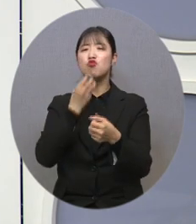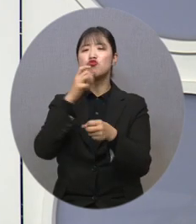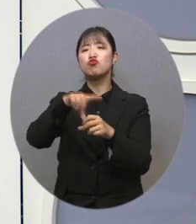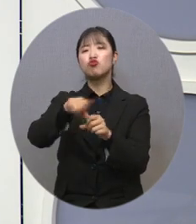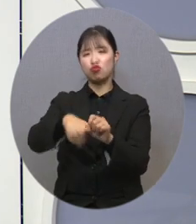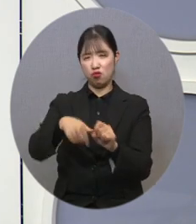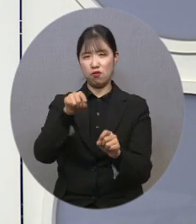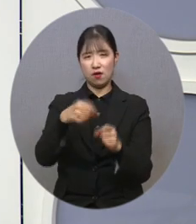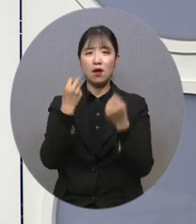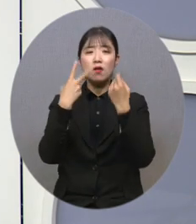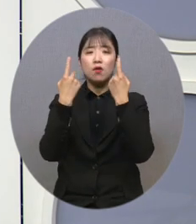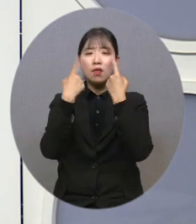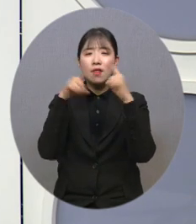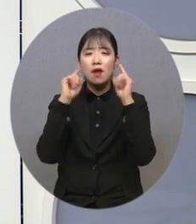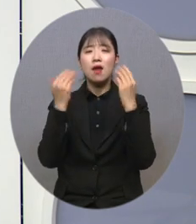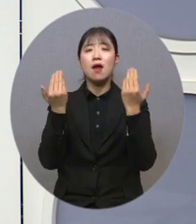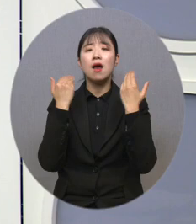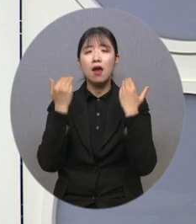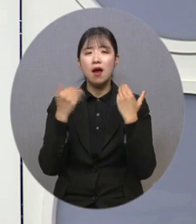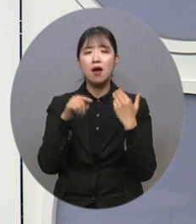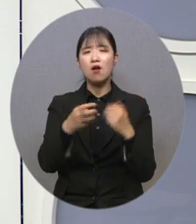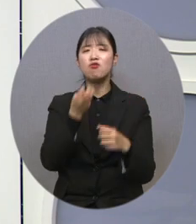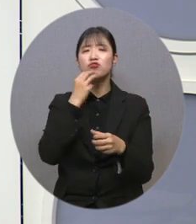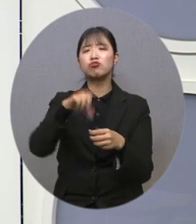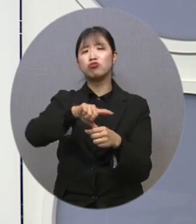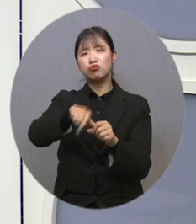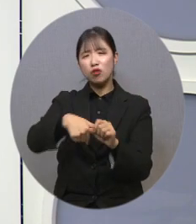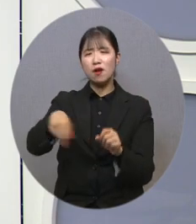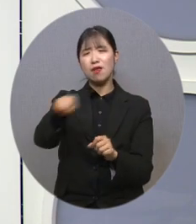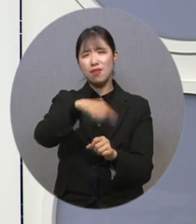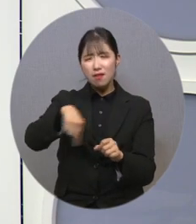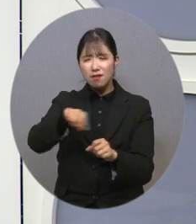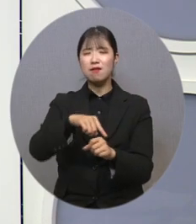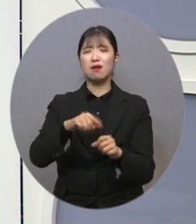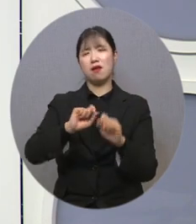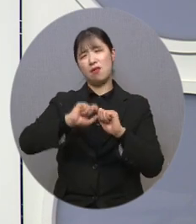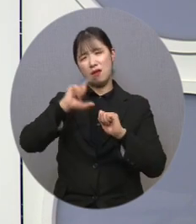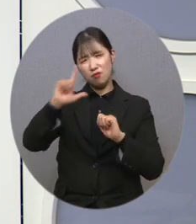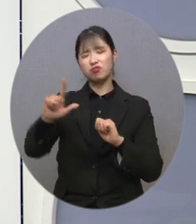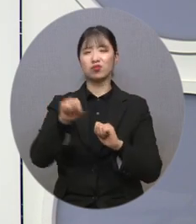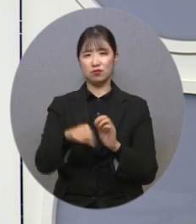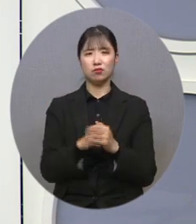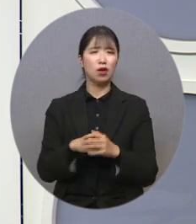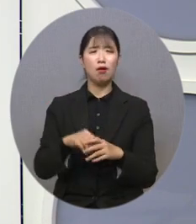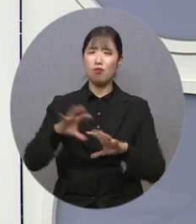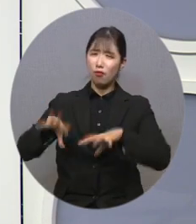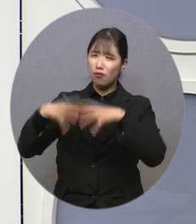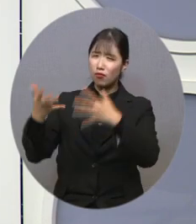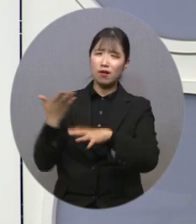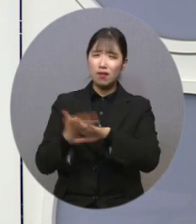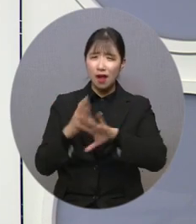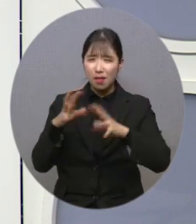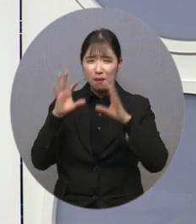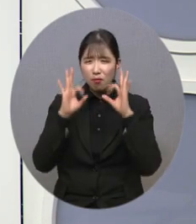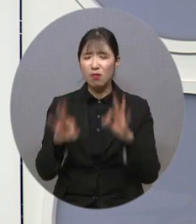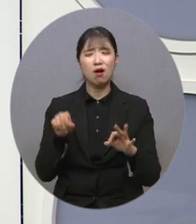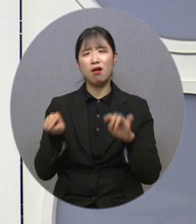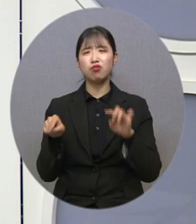또 대학만 하도 수도권에 거의 많은 대학이 있어요. 전 세계에 이런 나라가 없습니다. 네. 예.